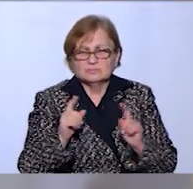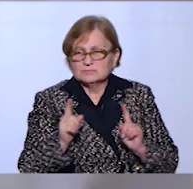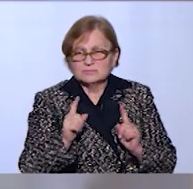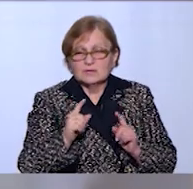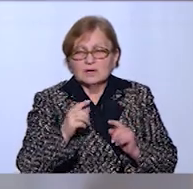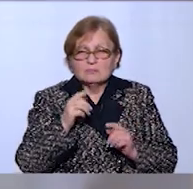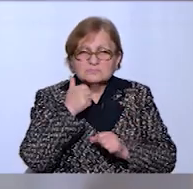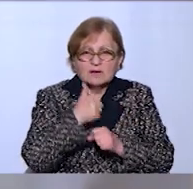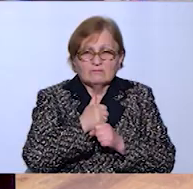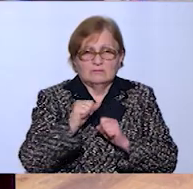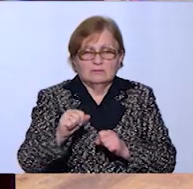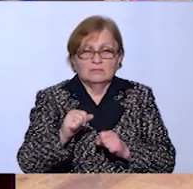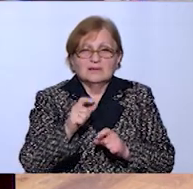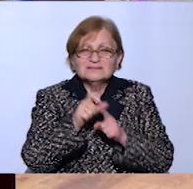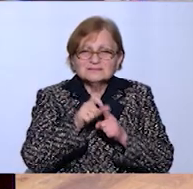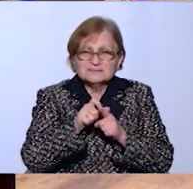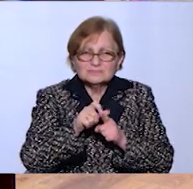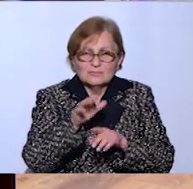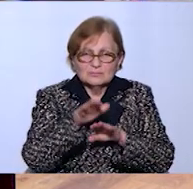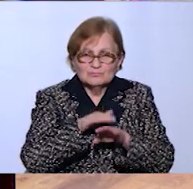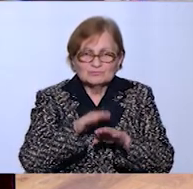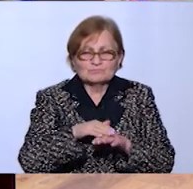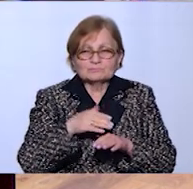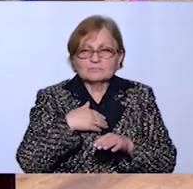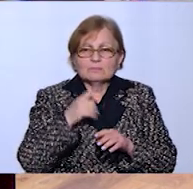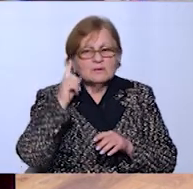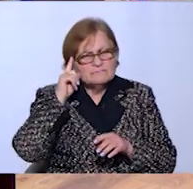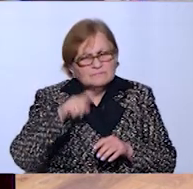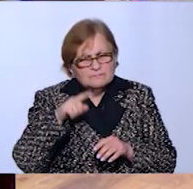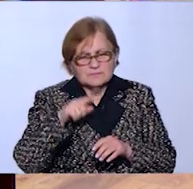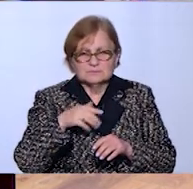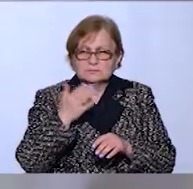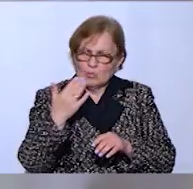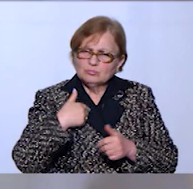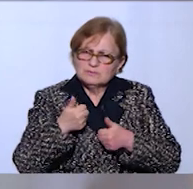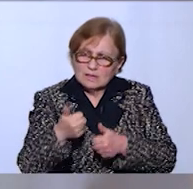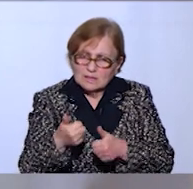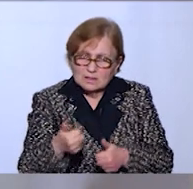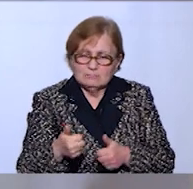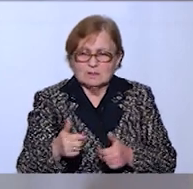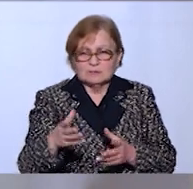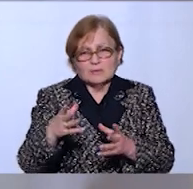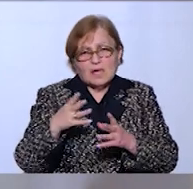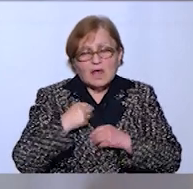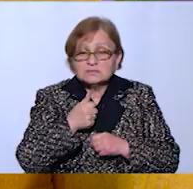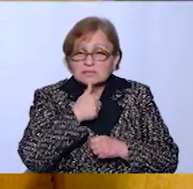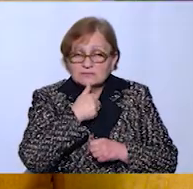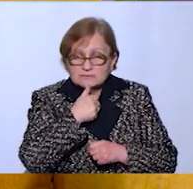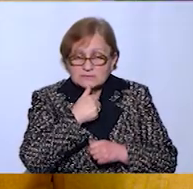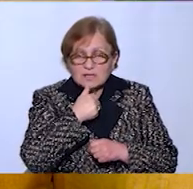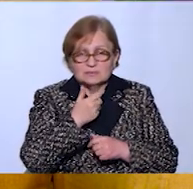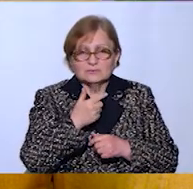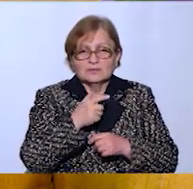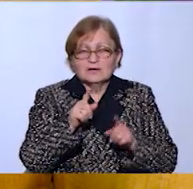სხვადასხვა სტრატეგიებს, გზებს, როგორ გადაწყვიტოს ის პრობლემა, რამაც მასში გამოიწვია გაბრაზება. შიში თუ ასე